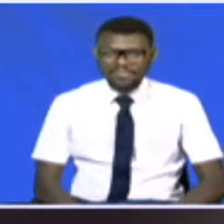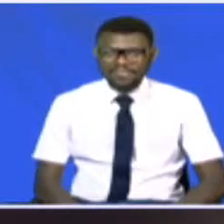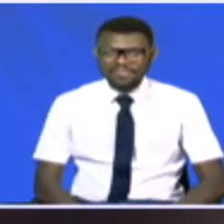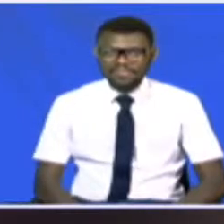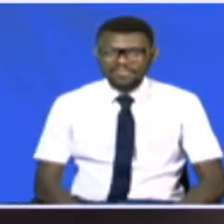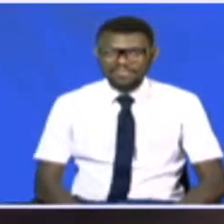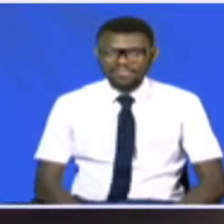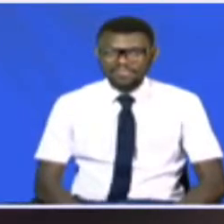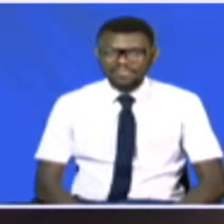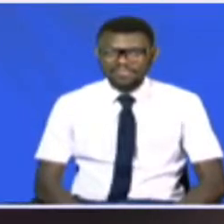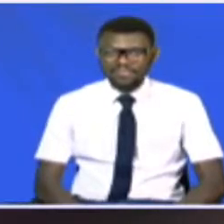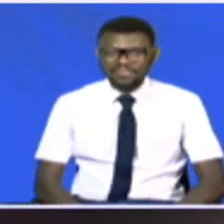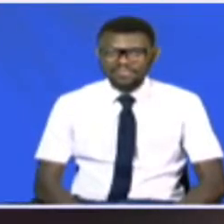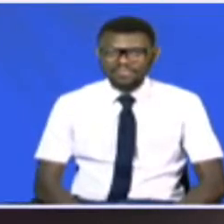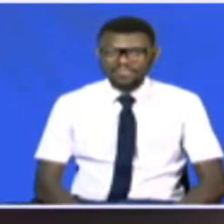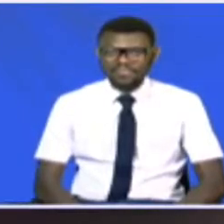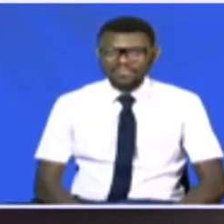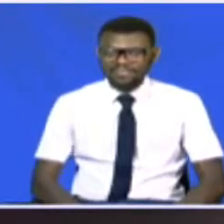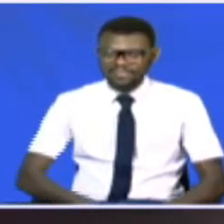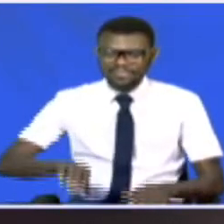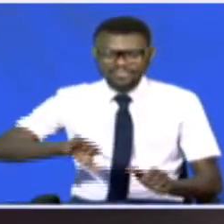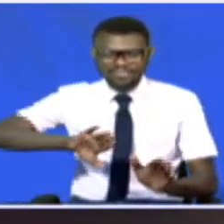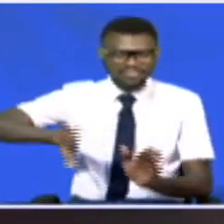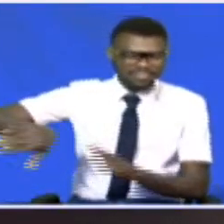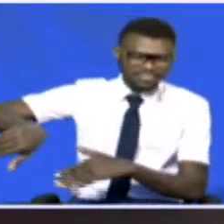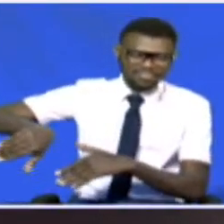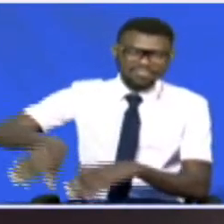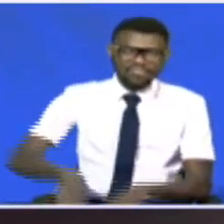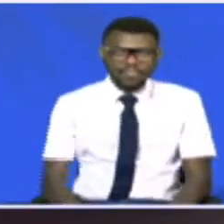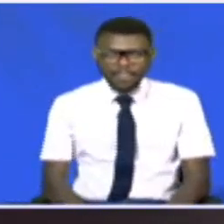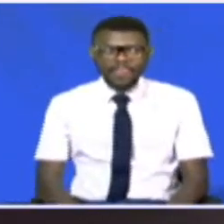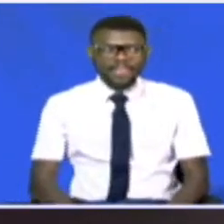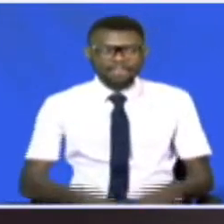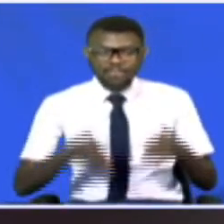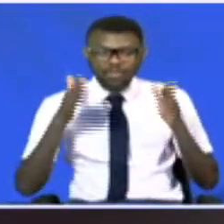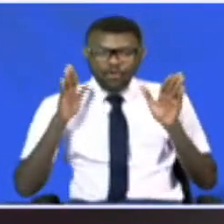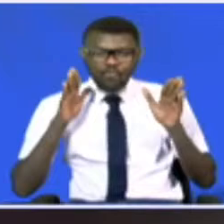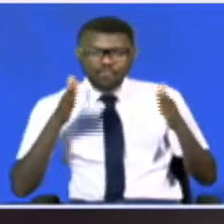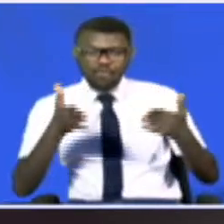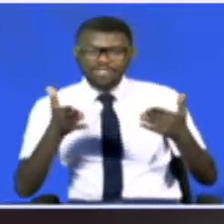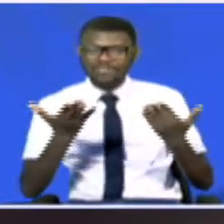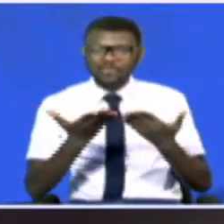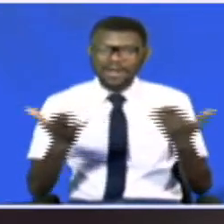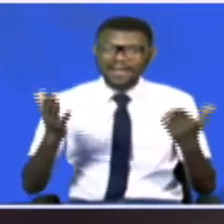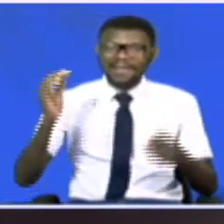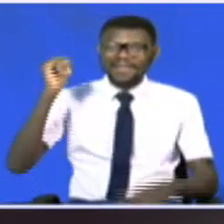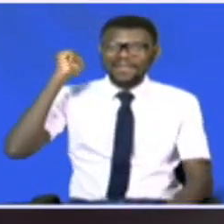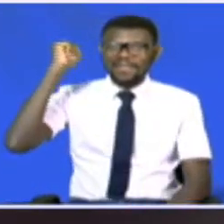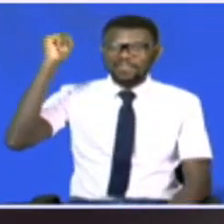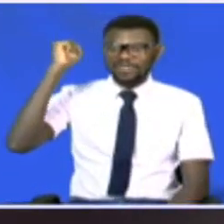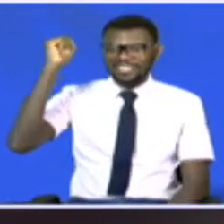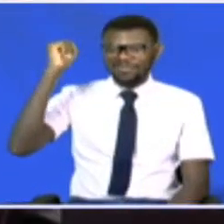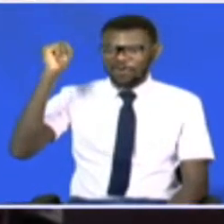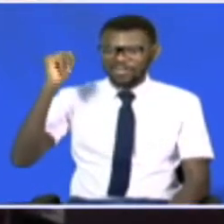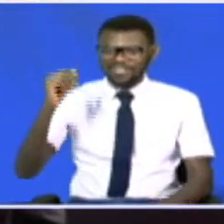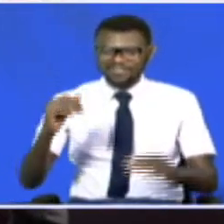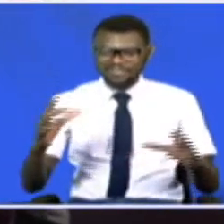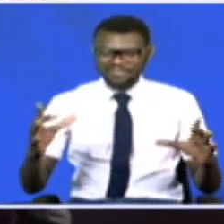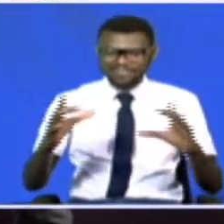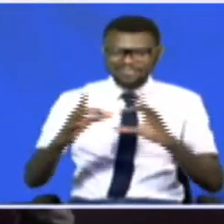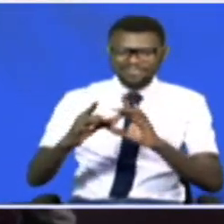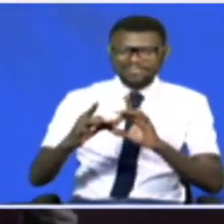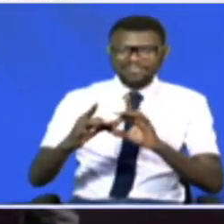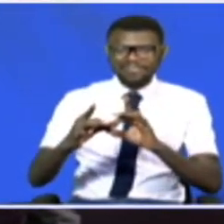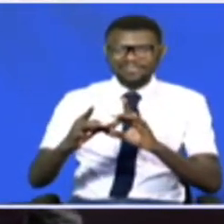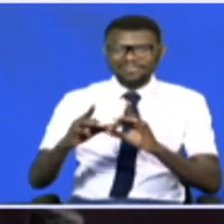magazeti. Away from Jimmy's marriage, let's shift our focus to political marriages. The